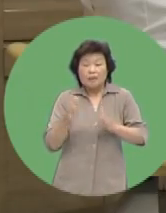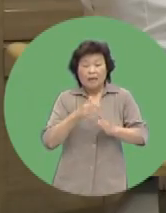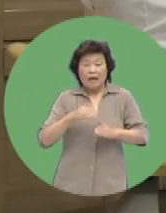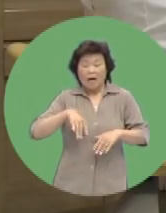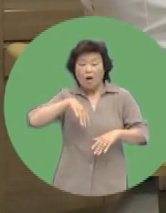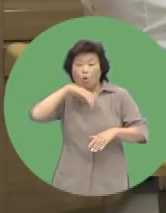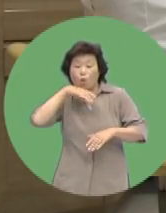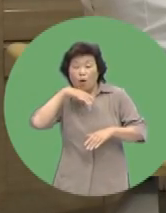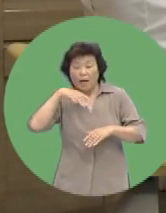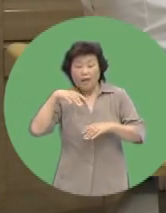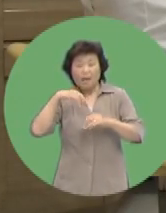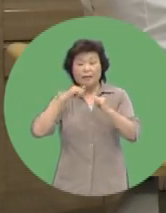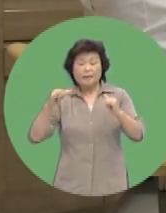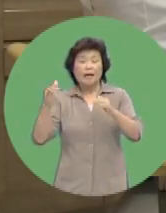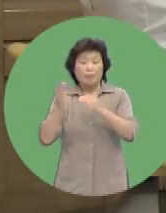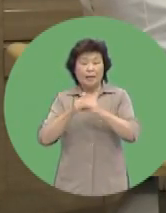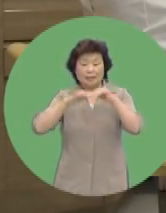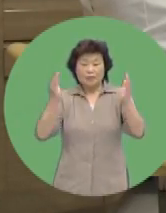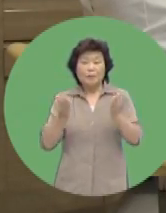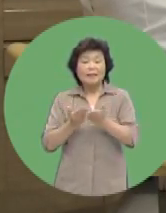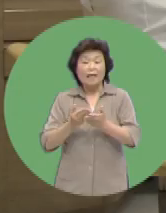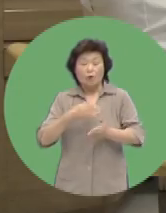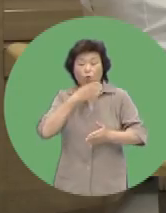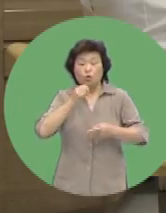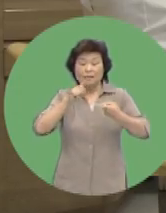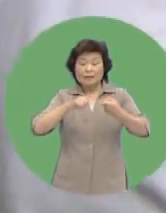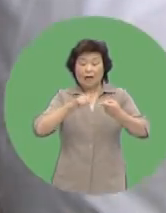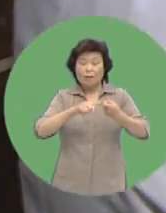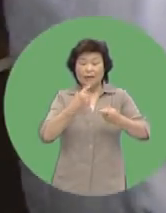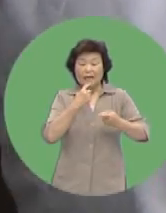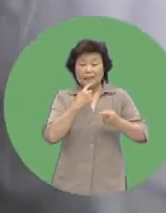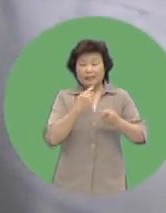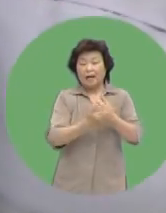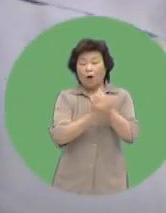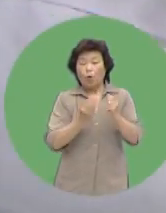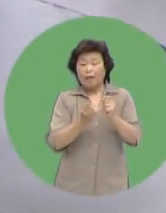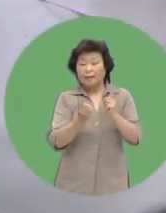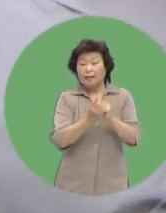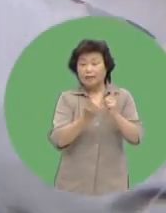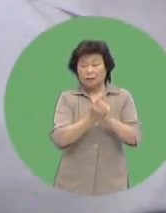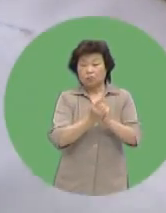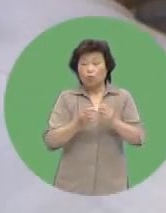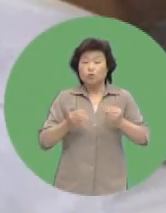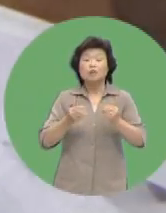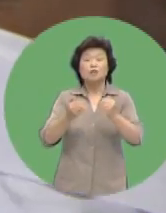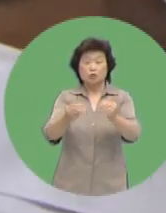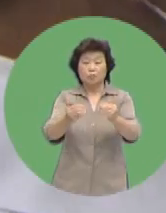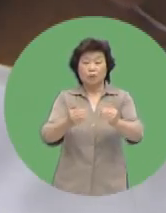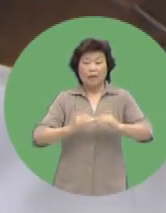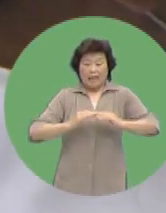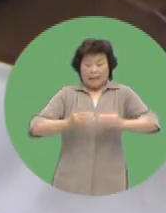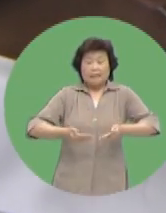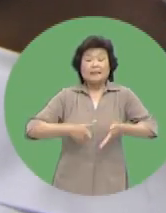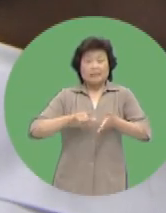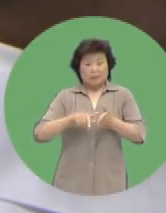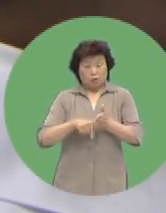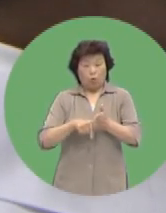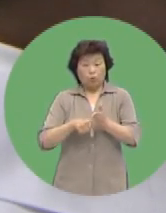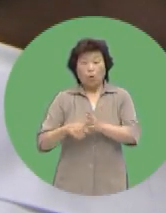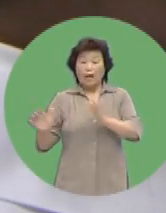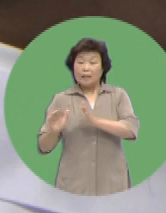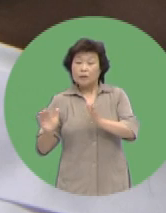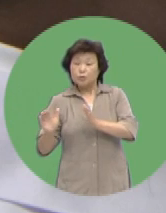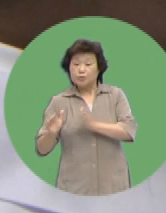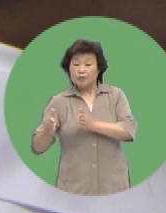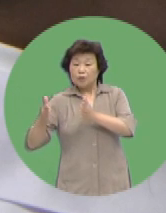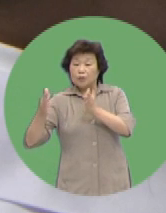に至るまで、すべての年代に応じた歯科保険対策を推進するもので、妊娠期および乳